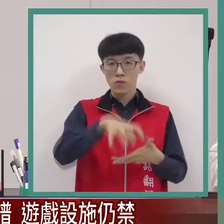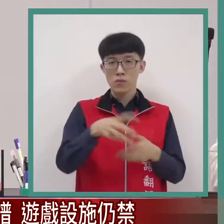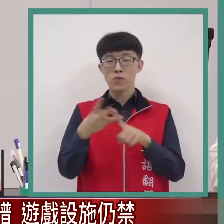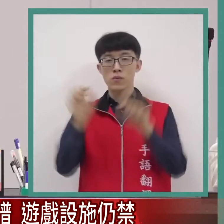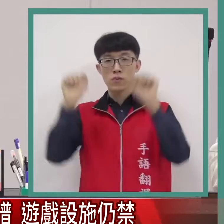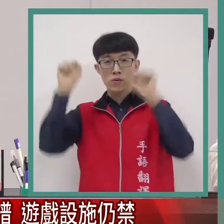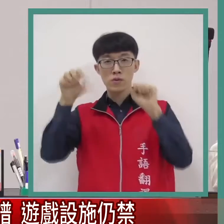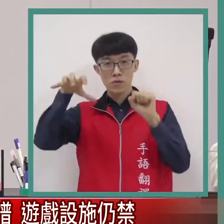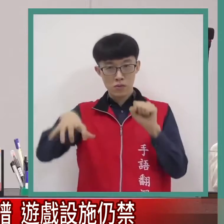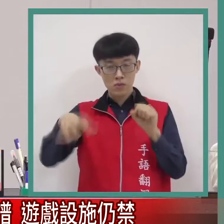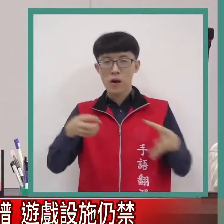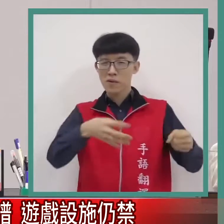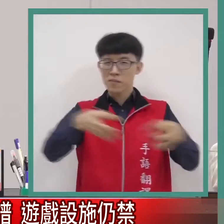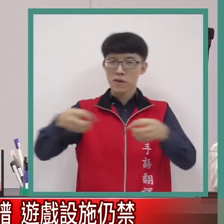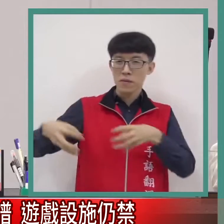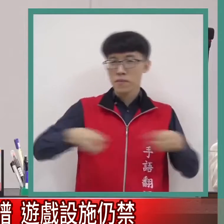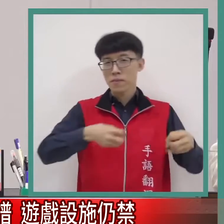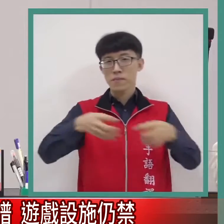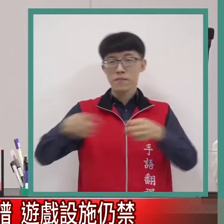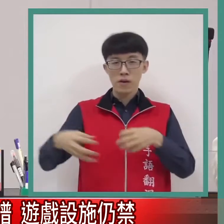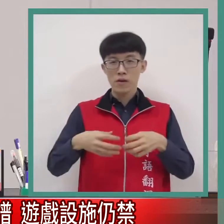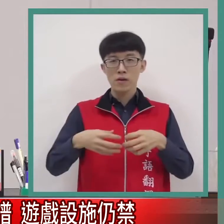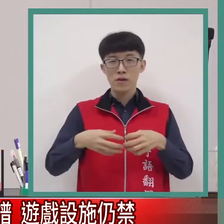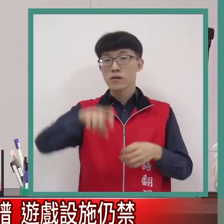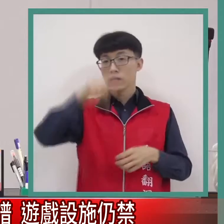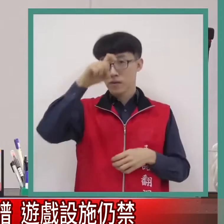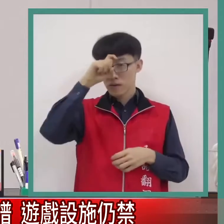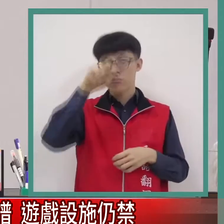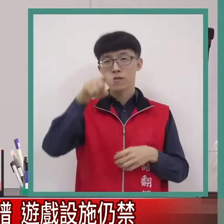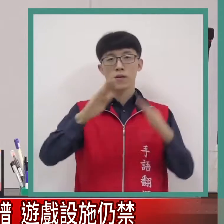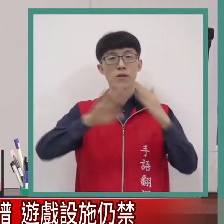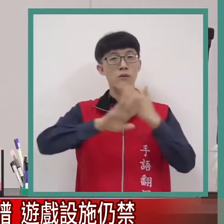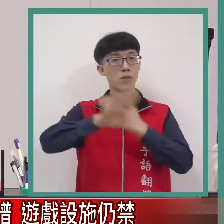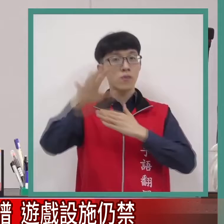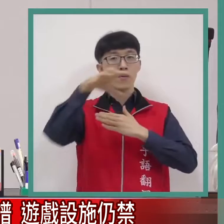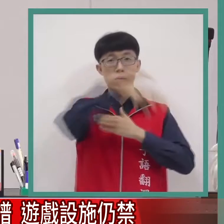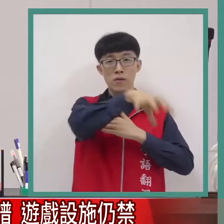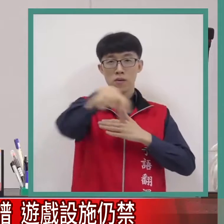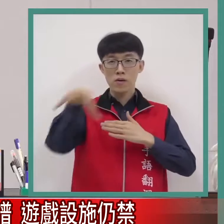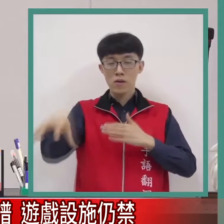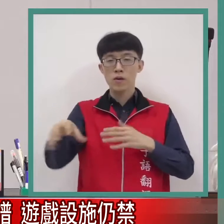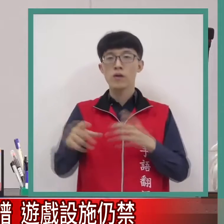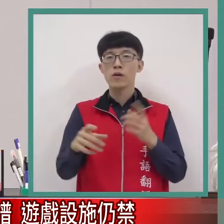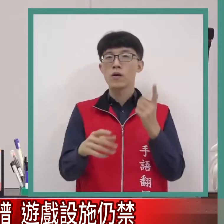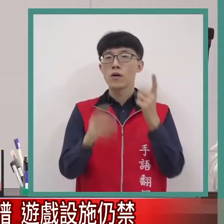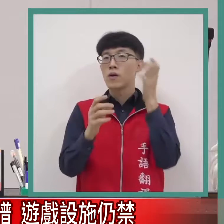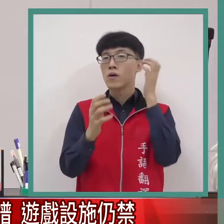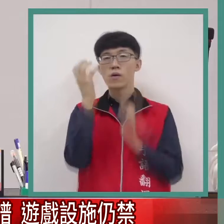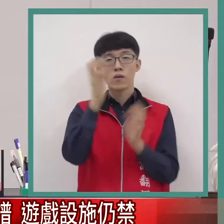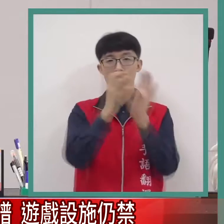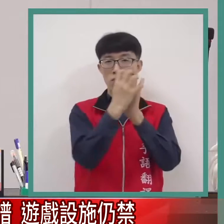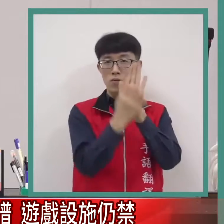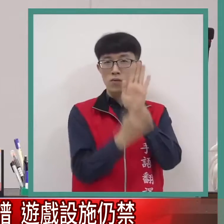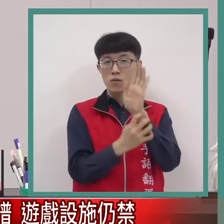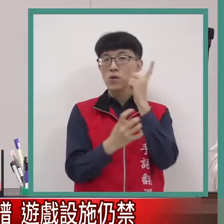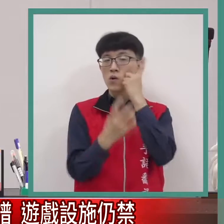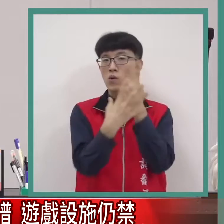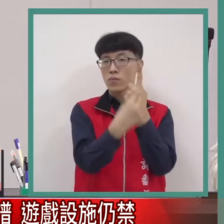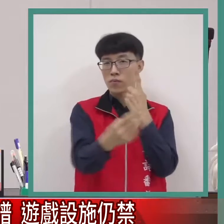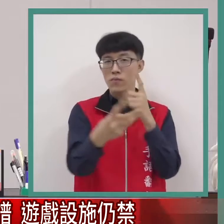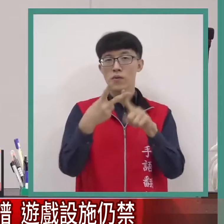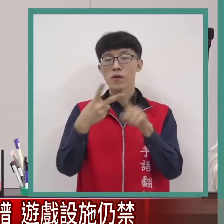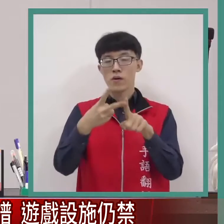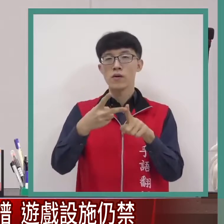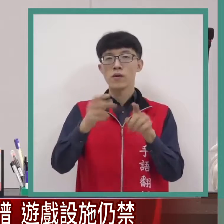放。 我们希望户外型运动设施仍然有 QR code， 然后有防疫的警语，加上环境